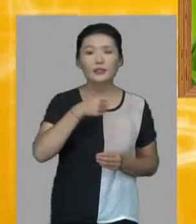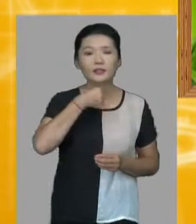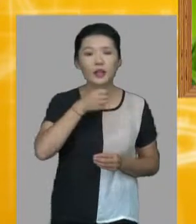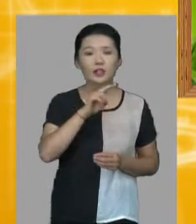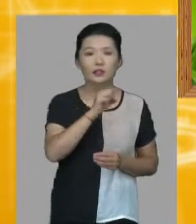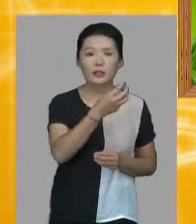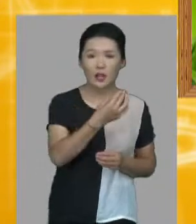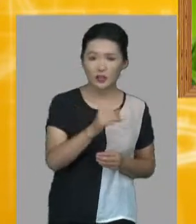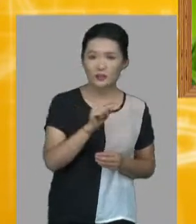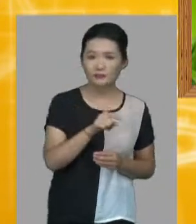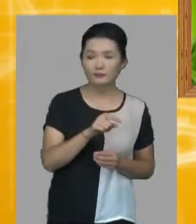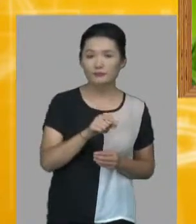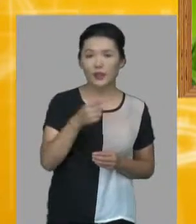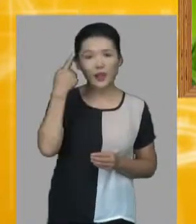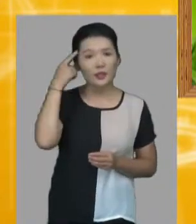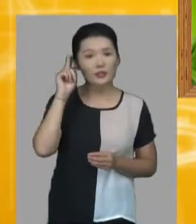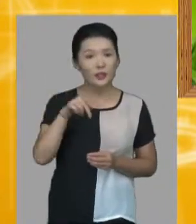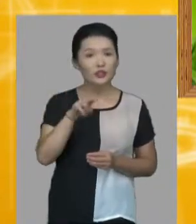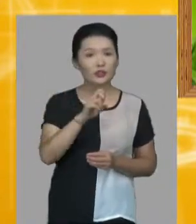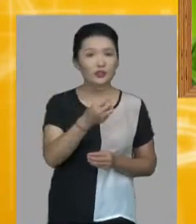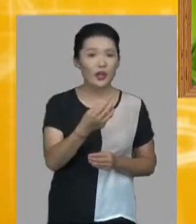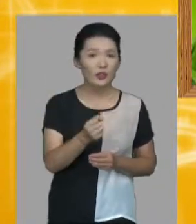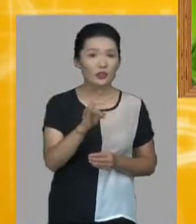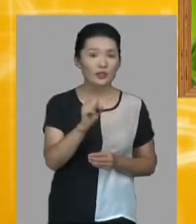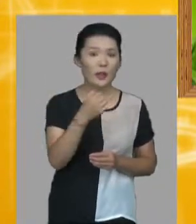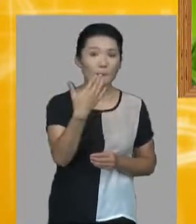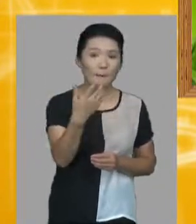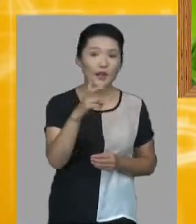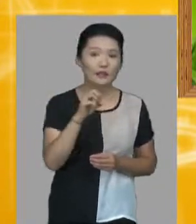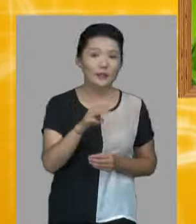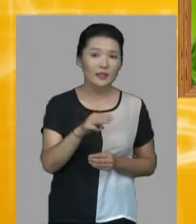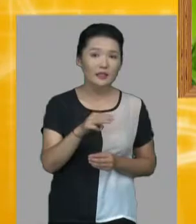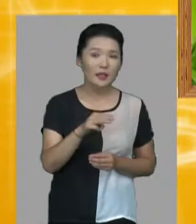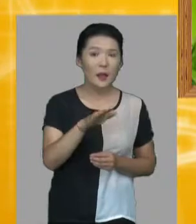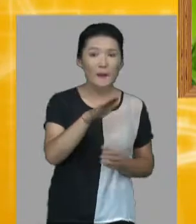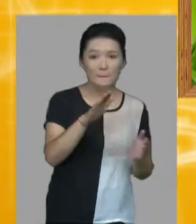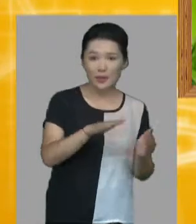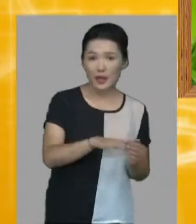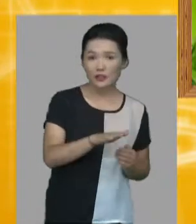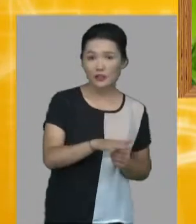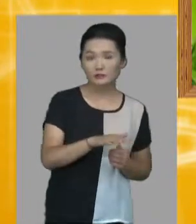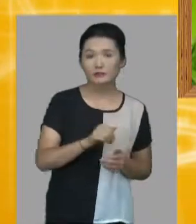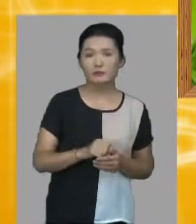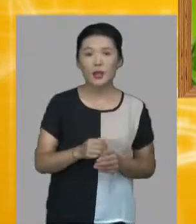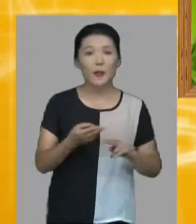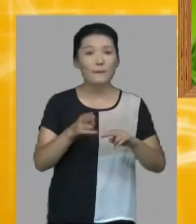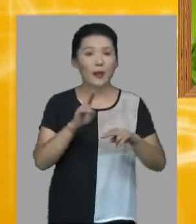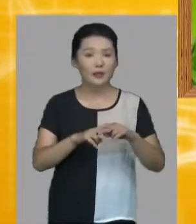старше Даши. Значит, Даша на 5 лет младше.